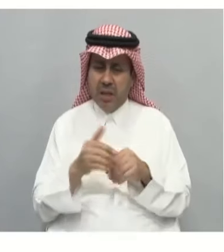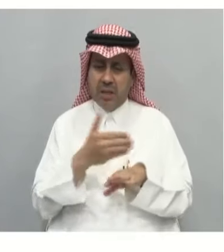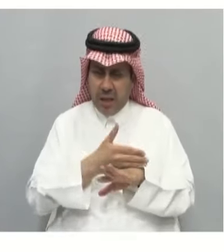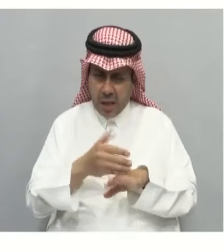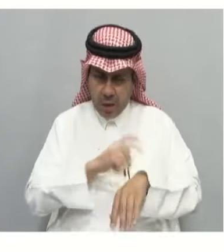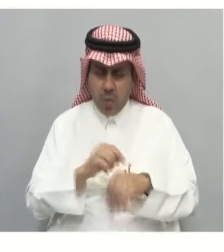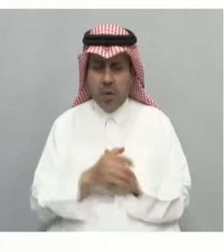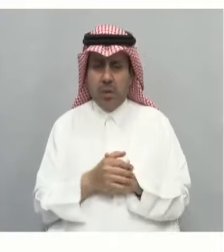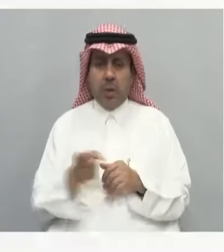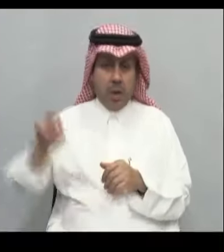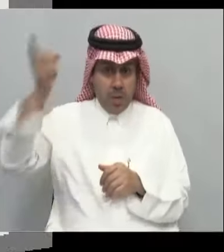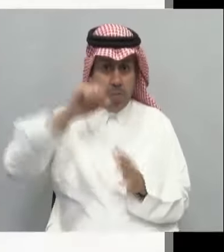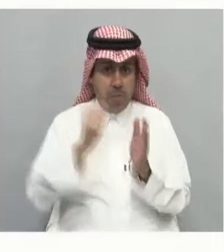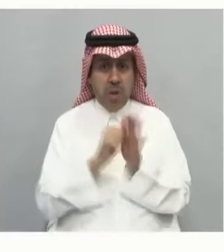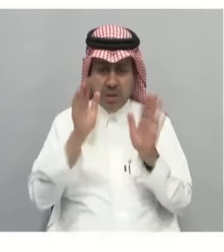الجماعه